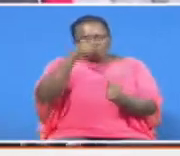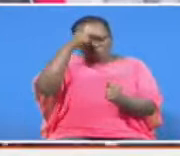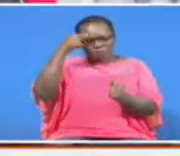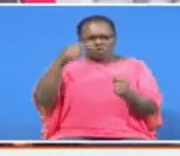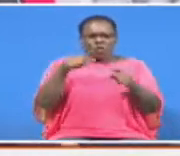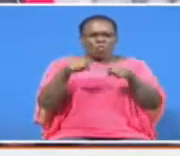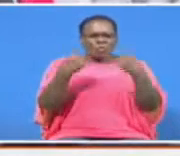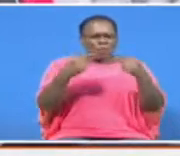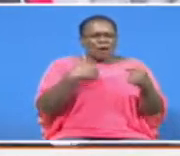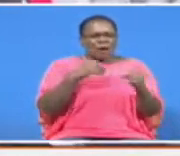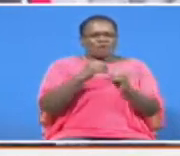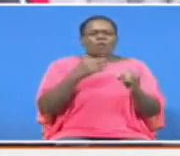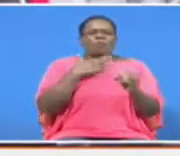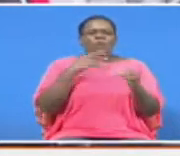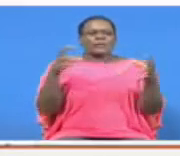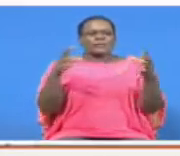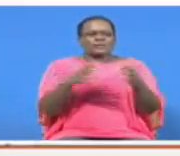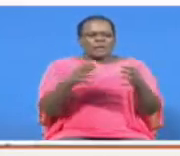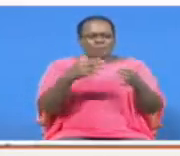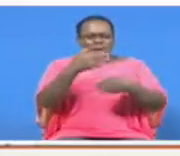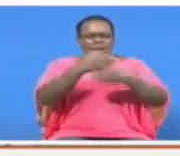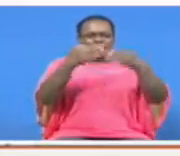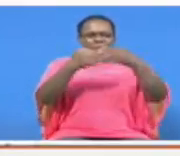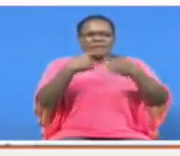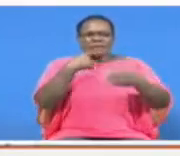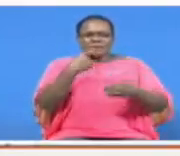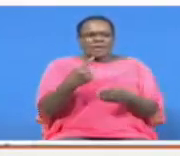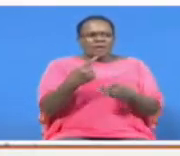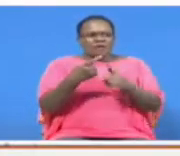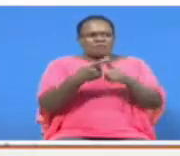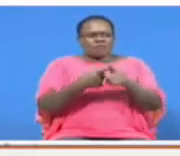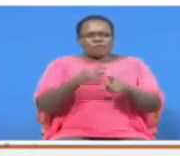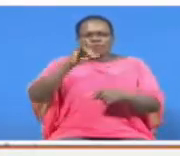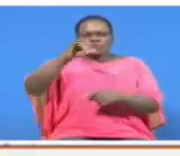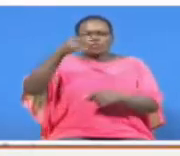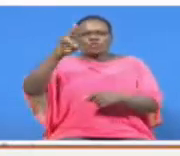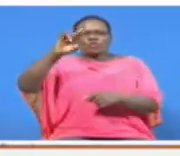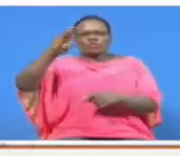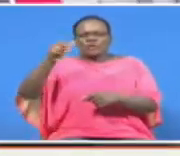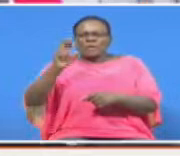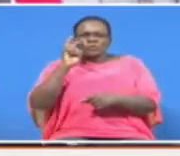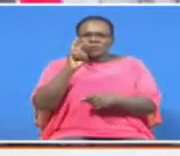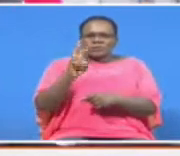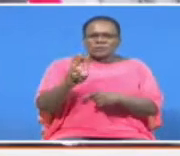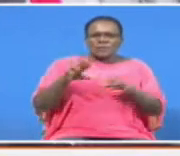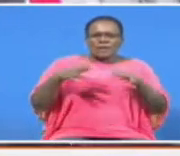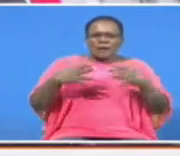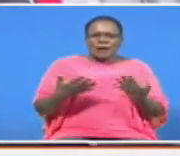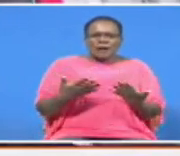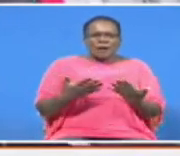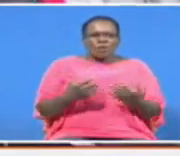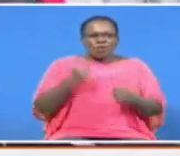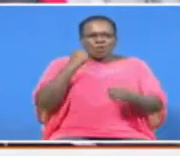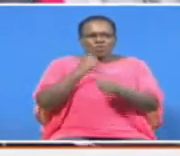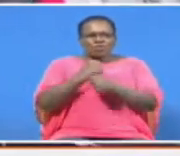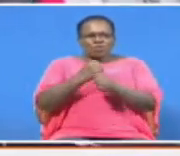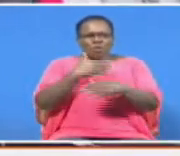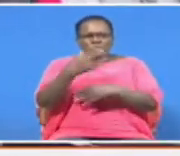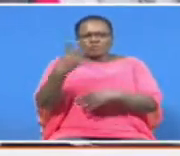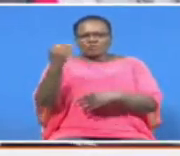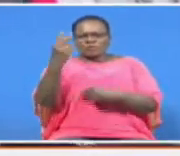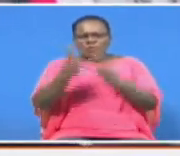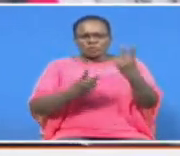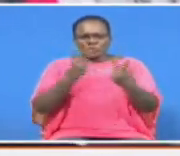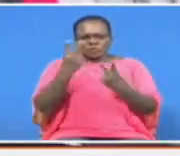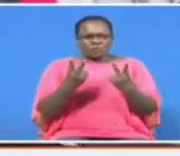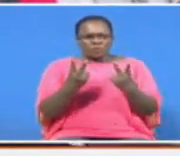hakuna vita ile tungetaka ni chama isikufe. Tulianza kusema kutoka kule Juja, tukaenda Kiambaa, tukaona vile tulifanya after 2022